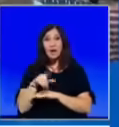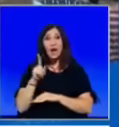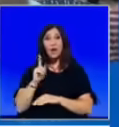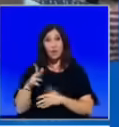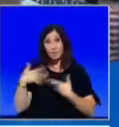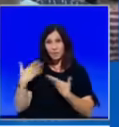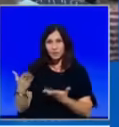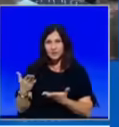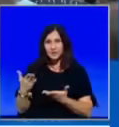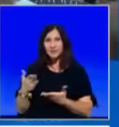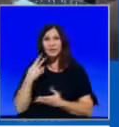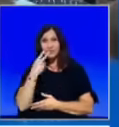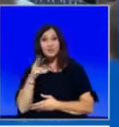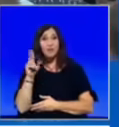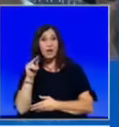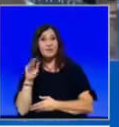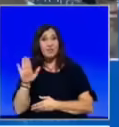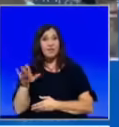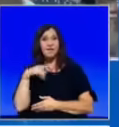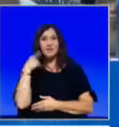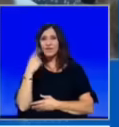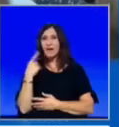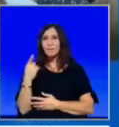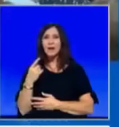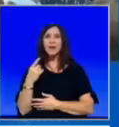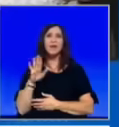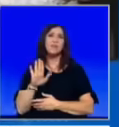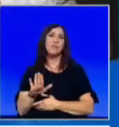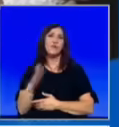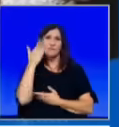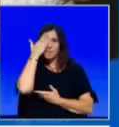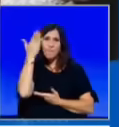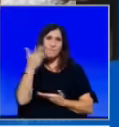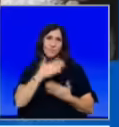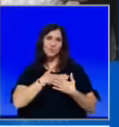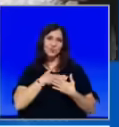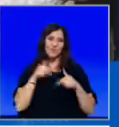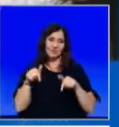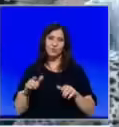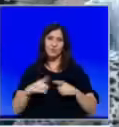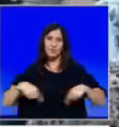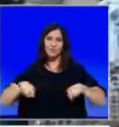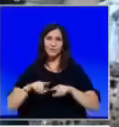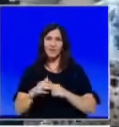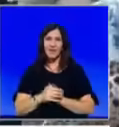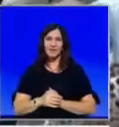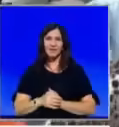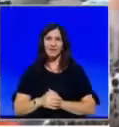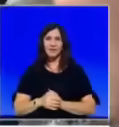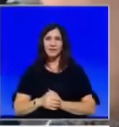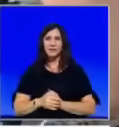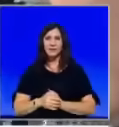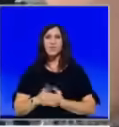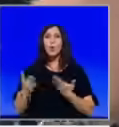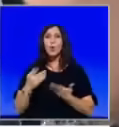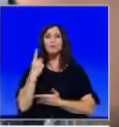поиска. Всъщност, чуйте какво казва неговата майка и неговите почитатели тук на площада. Когато за